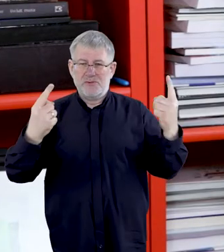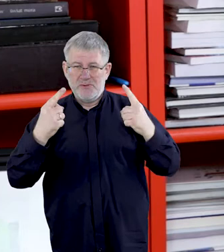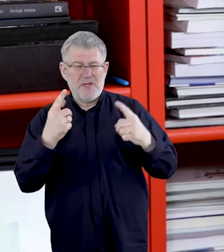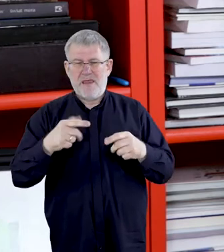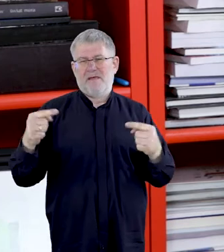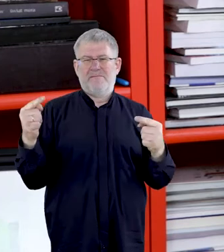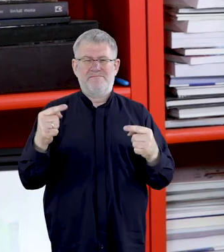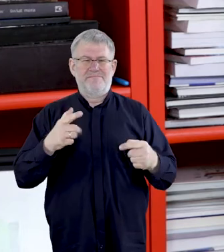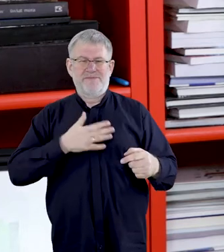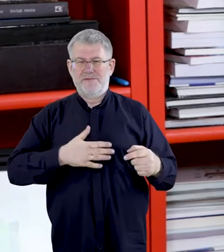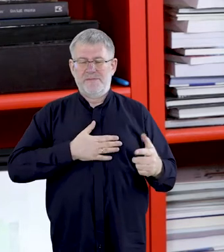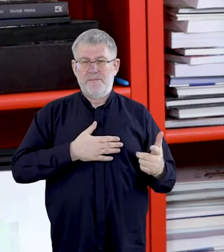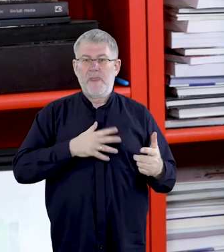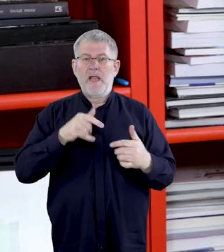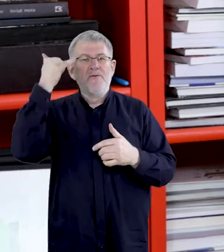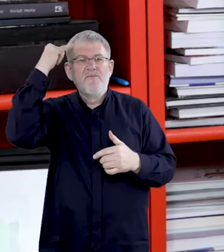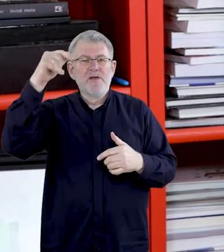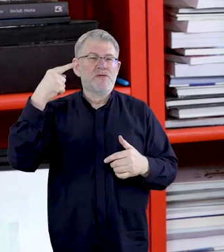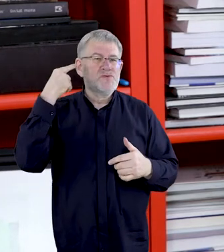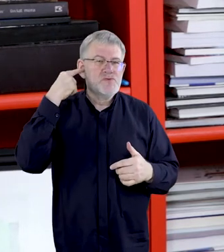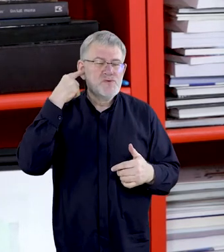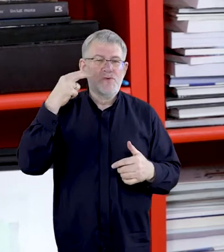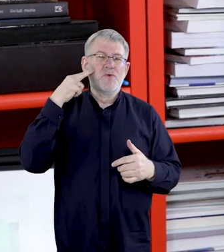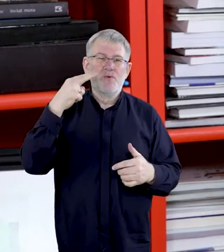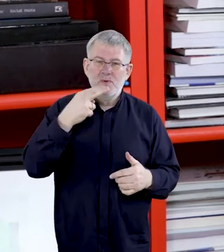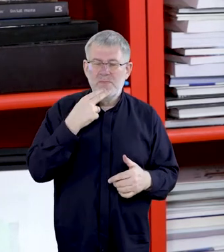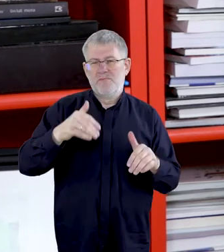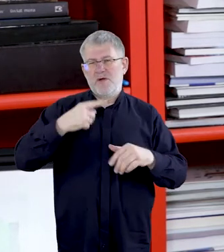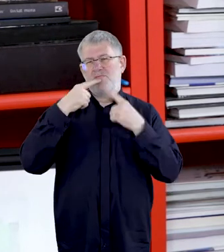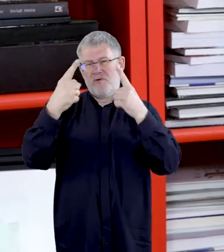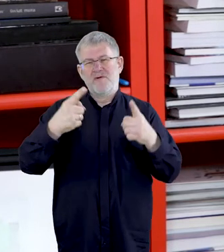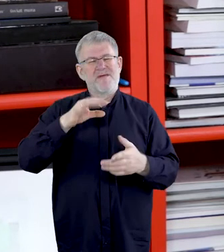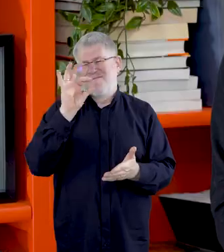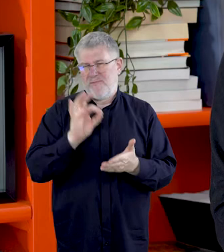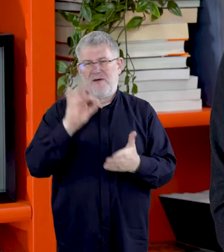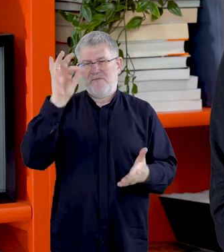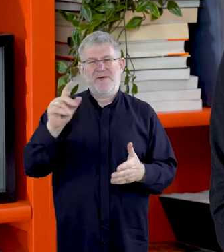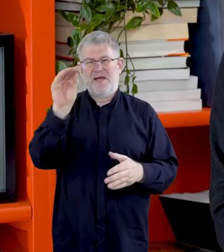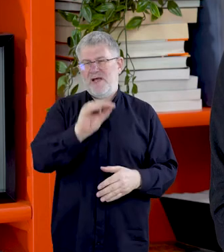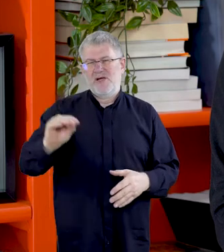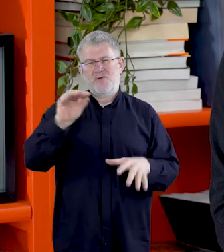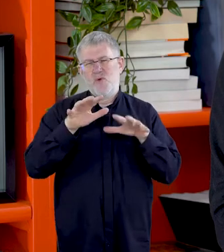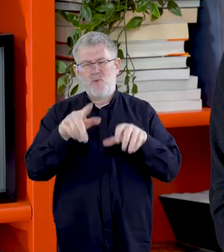o wadę słuchu, to mogę powiedzieć tutaj z całą pewnością, że jeszcze